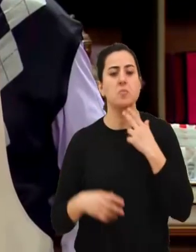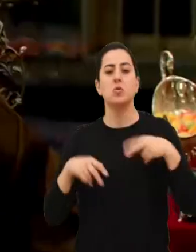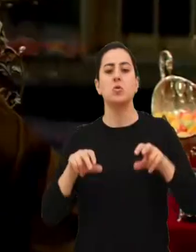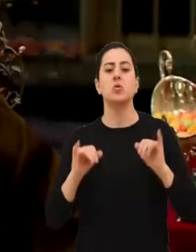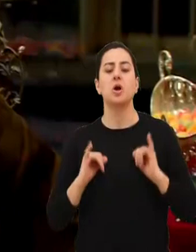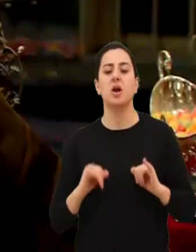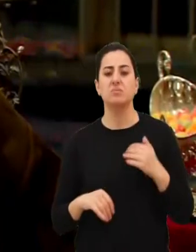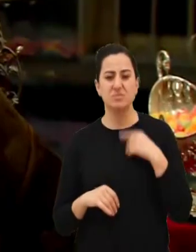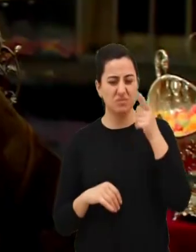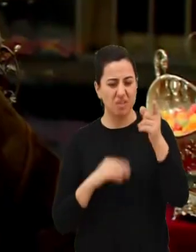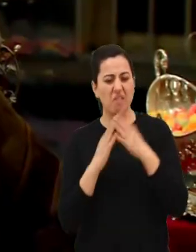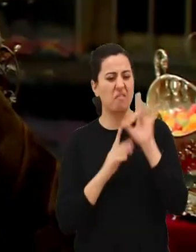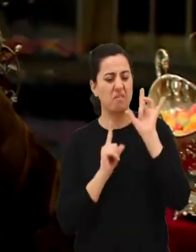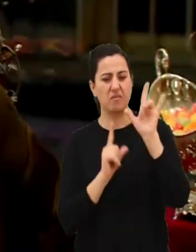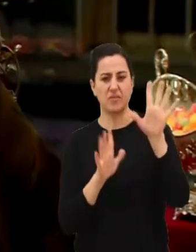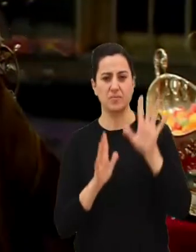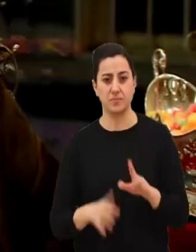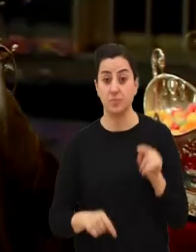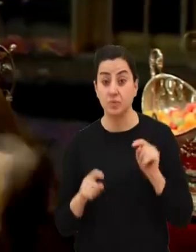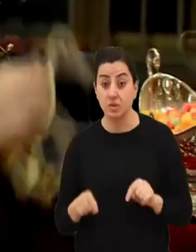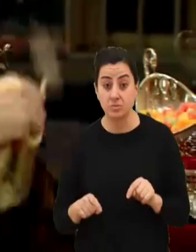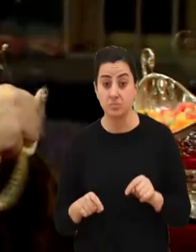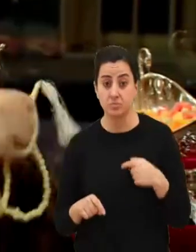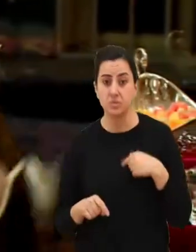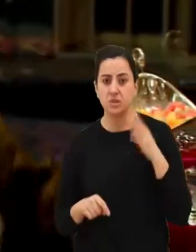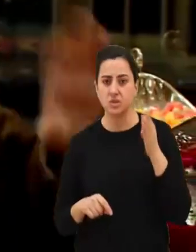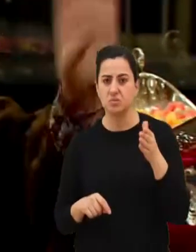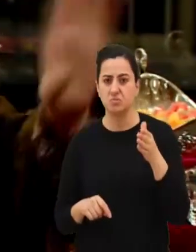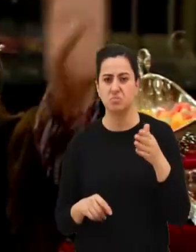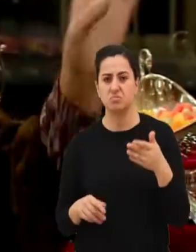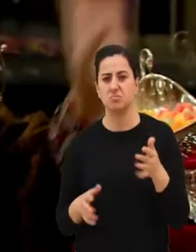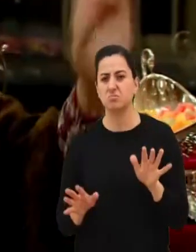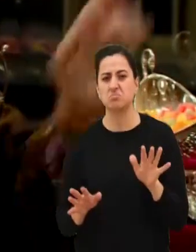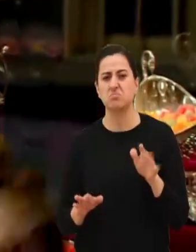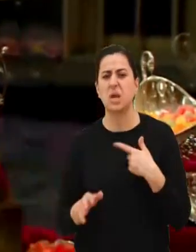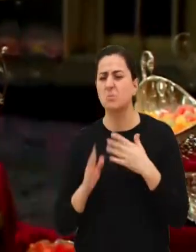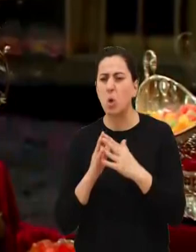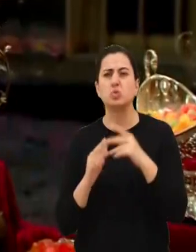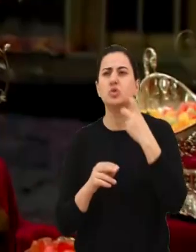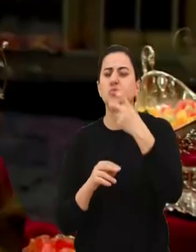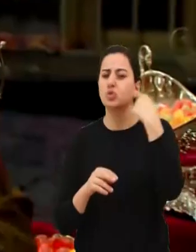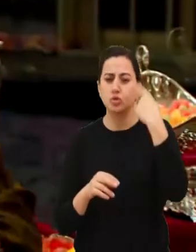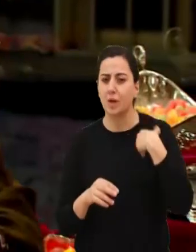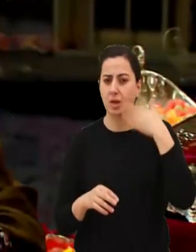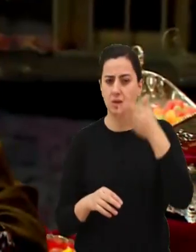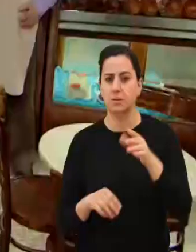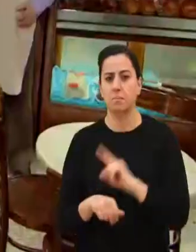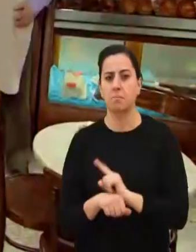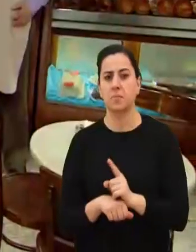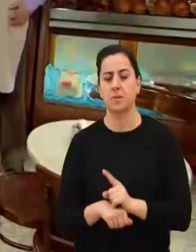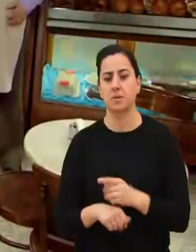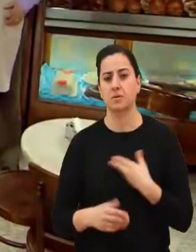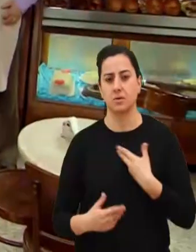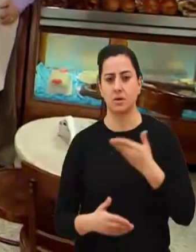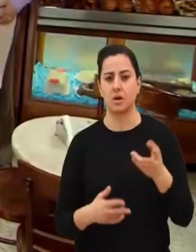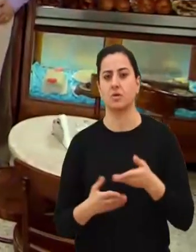otururum. Yok senin nice evinde. Şimdi gideceğim. Hangisini çalsam, bak hangisini çalsam kapısını